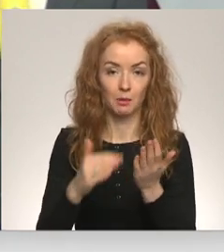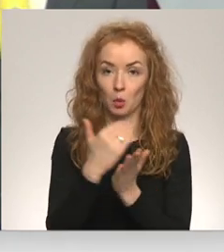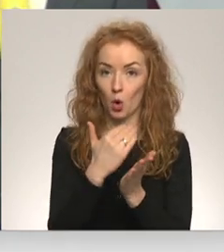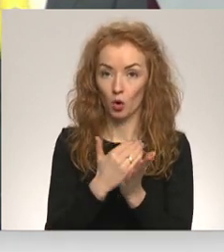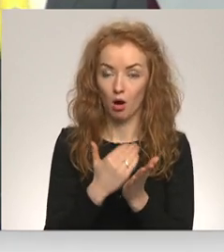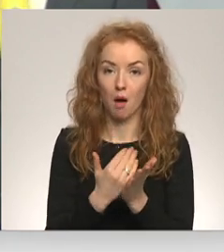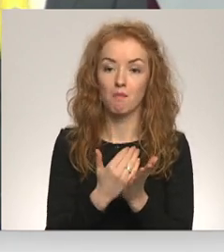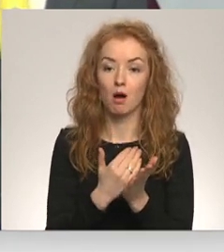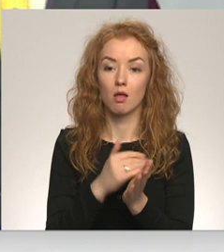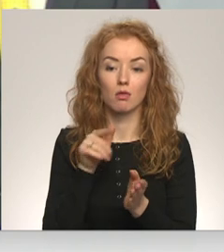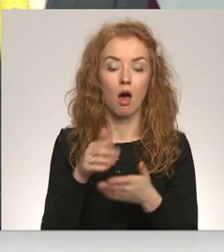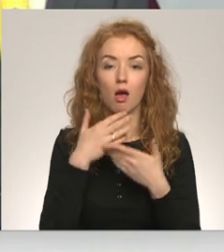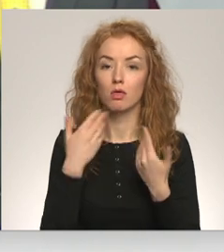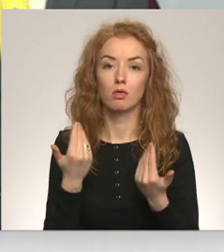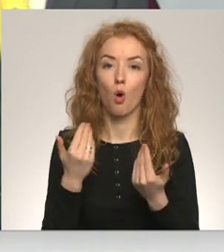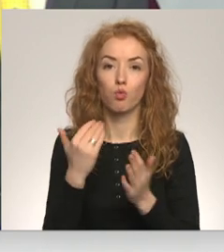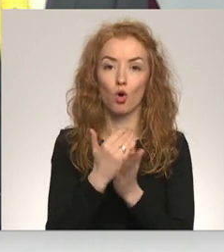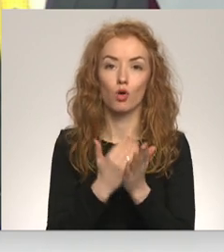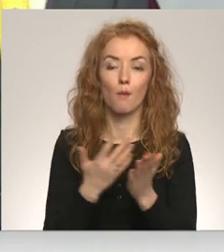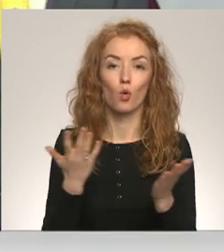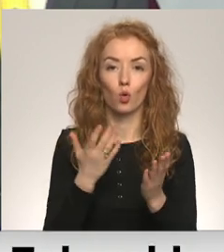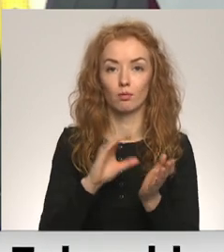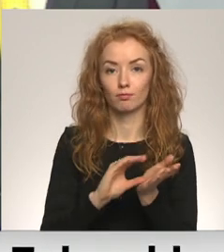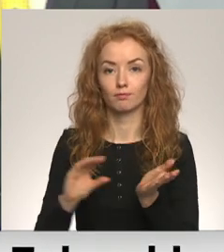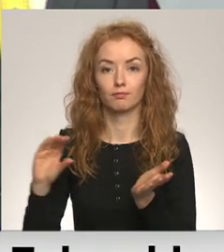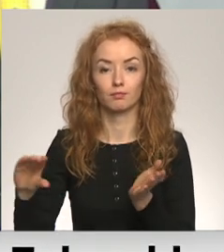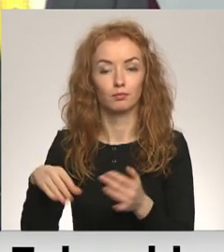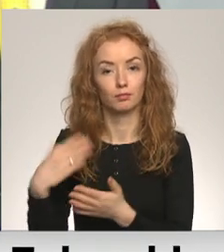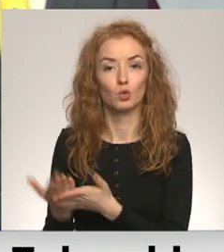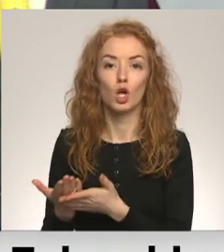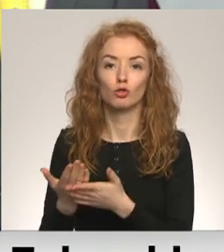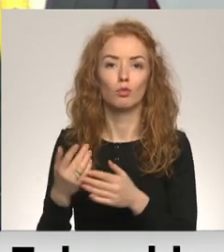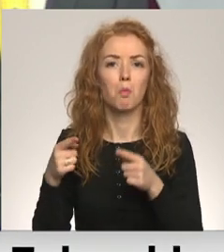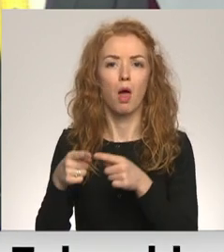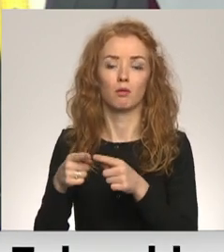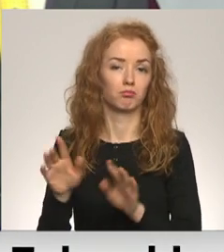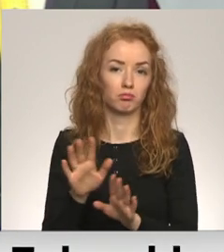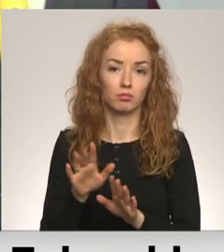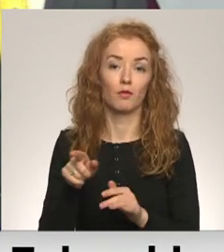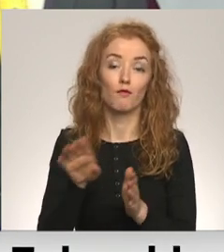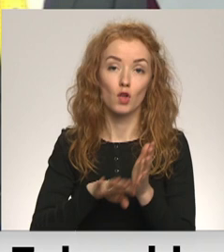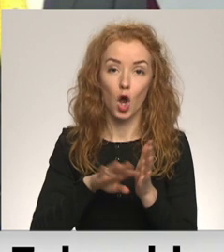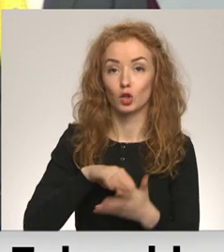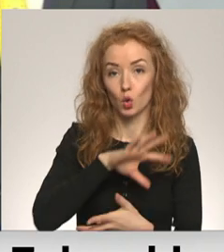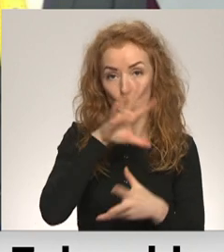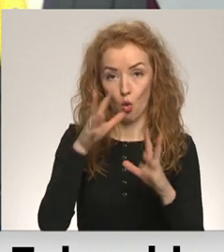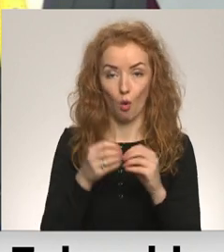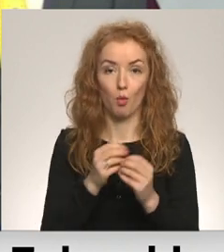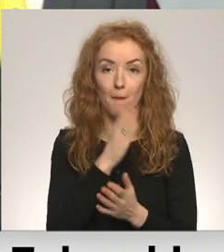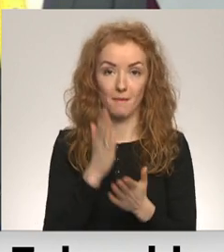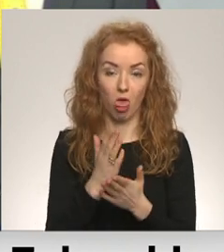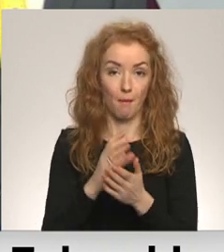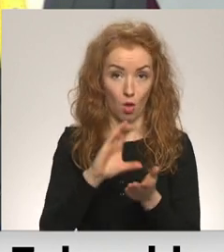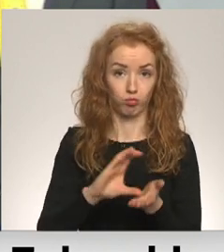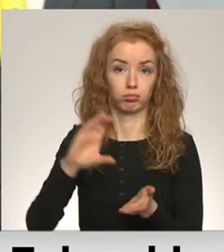Tāda nav programma, kuras līdzekļi tiek novirzīti kaut kādiem noteiktiem mērķiem, bet tie ir kopumā tātad pieejami